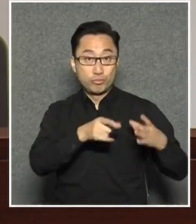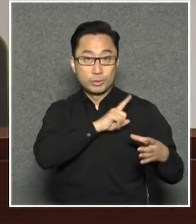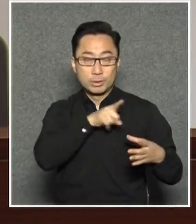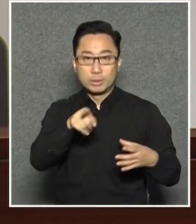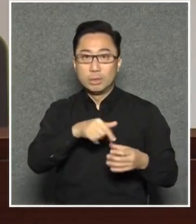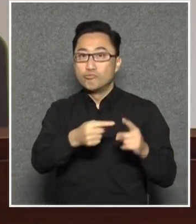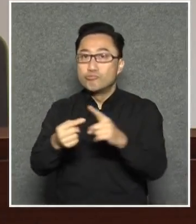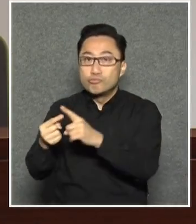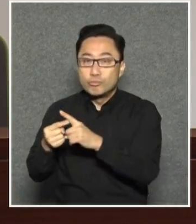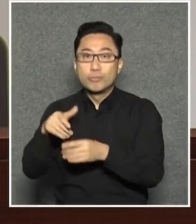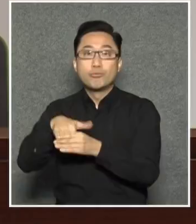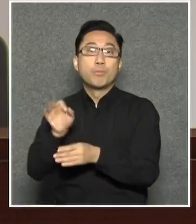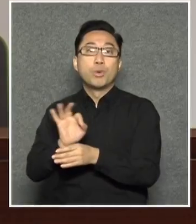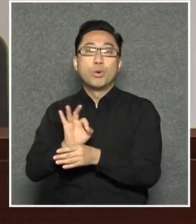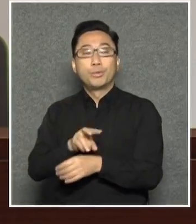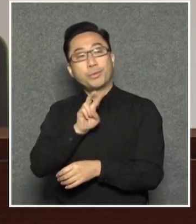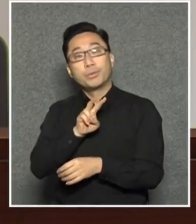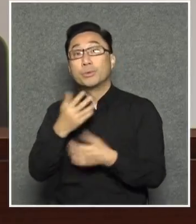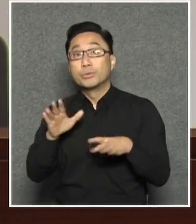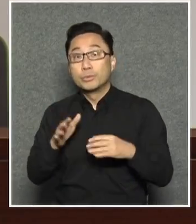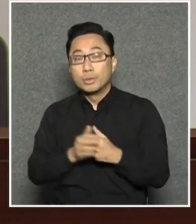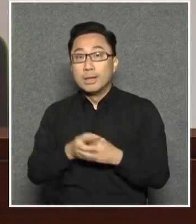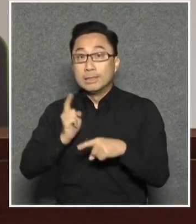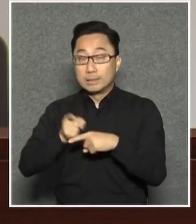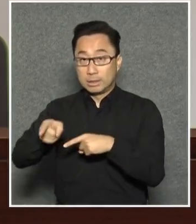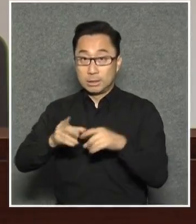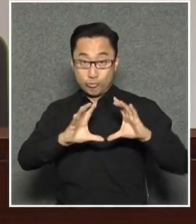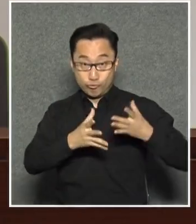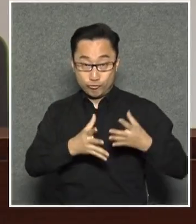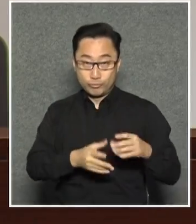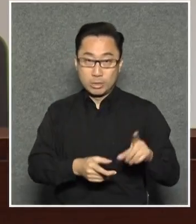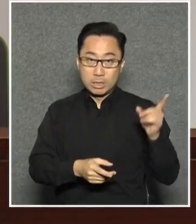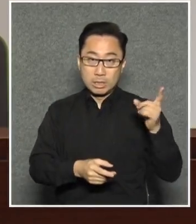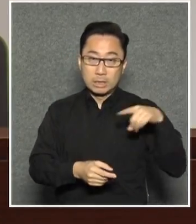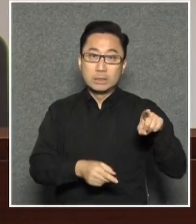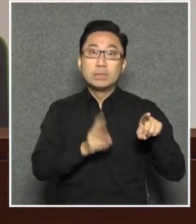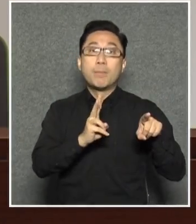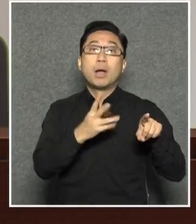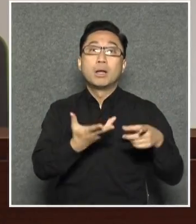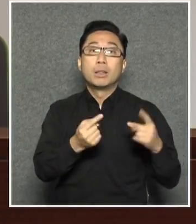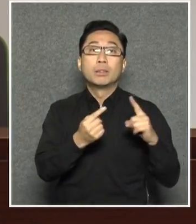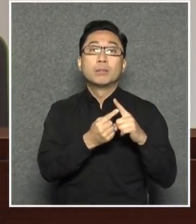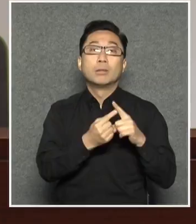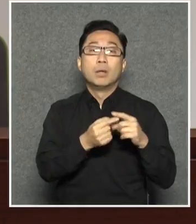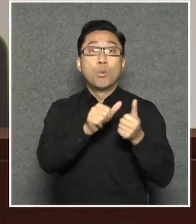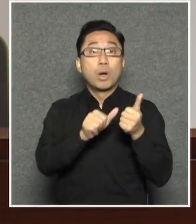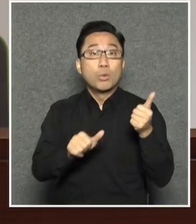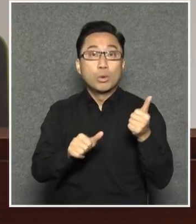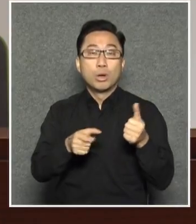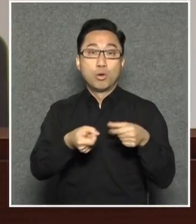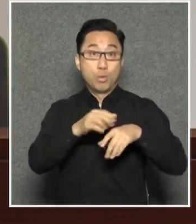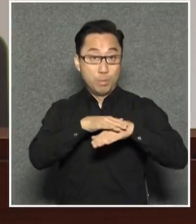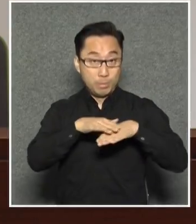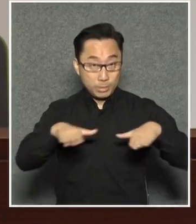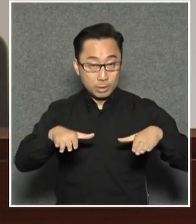花生。真的有得選就是裡面的1200個選委。現在1200個選委裡面，你都不讓他們公平公正